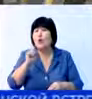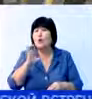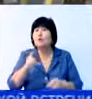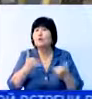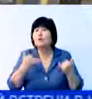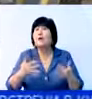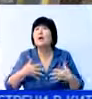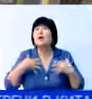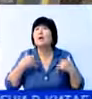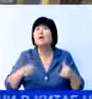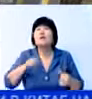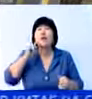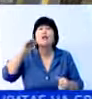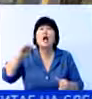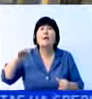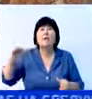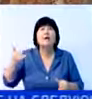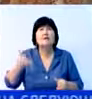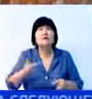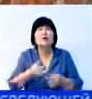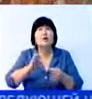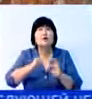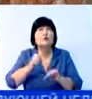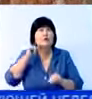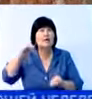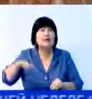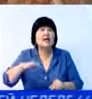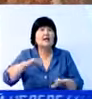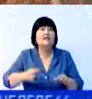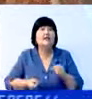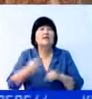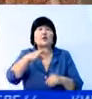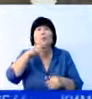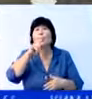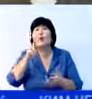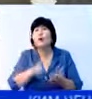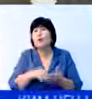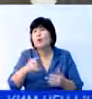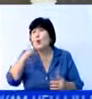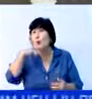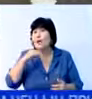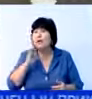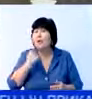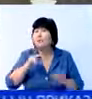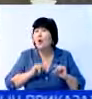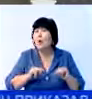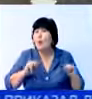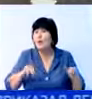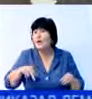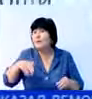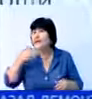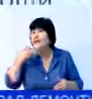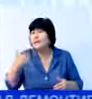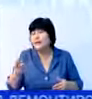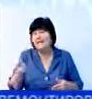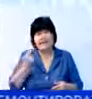посвящен здоровью подростков. В этом очень сложном возрасте у детей возникает много вопросов, но к родителям или учителям подойти и